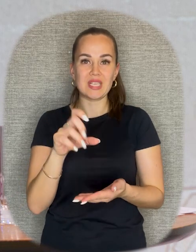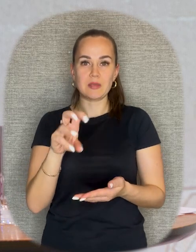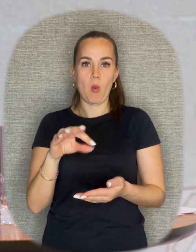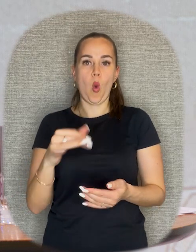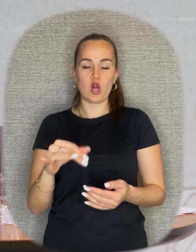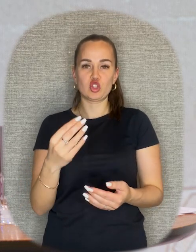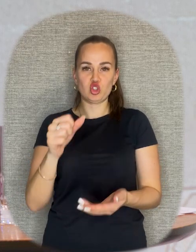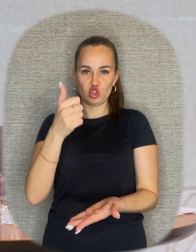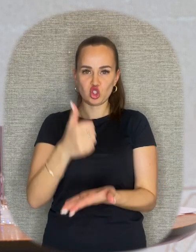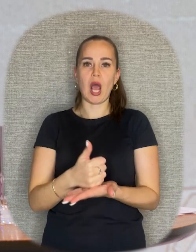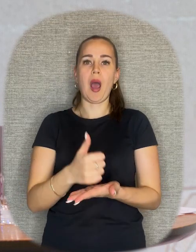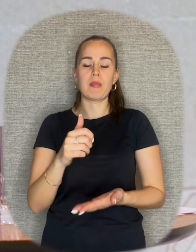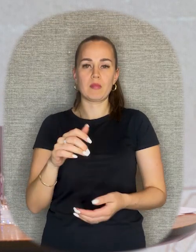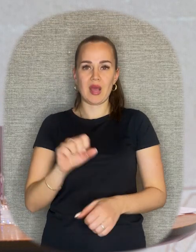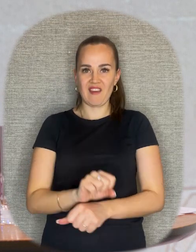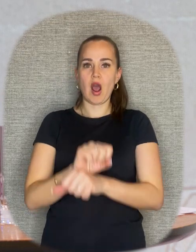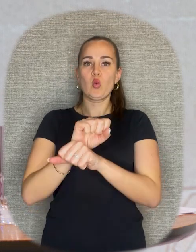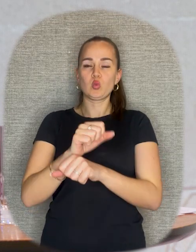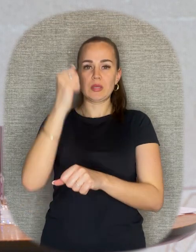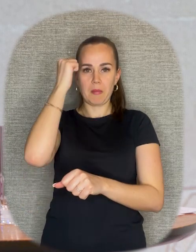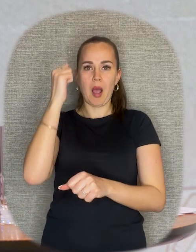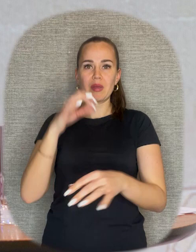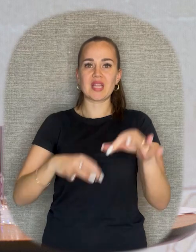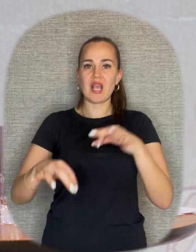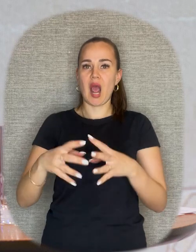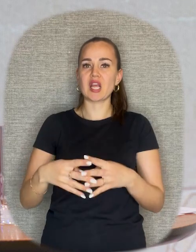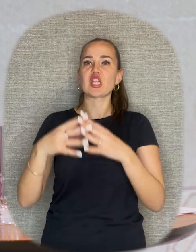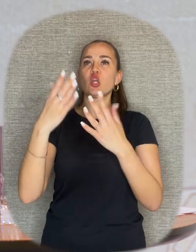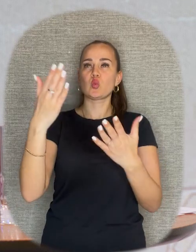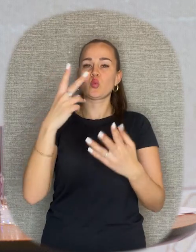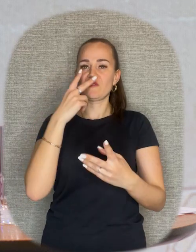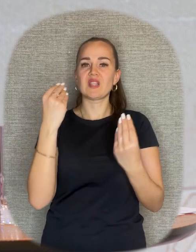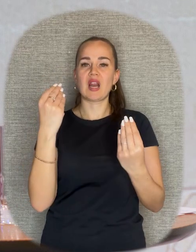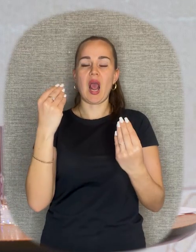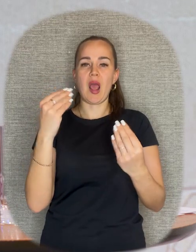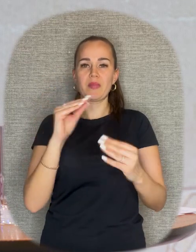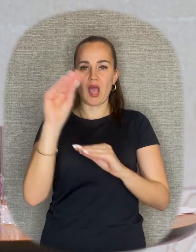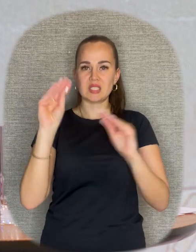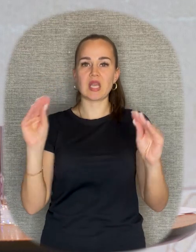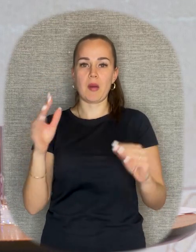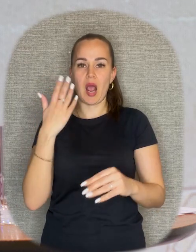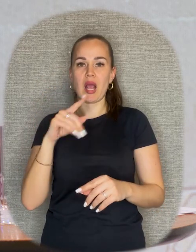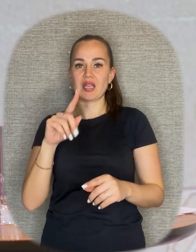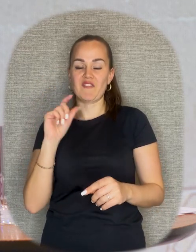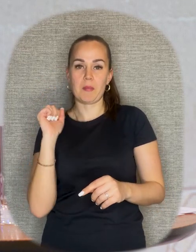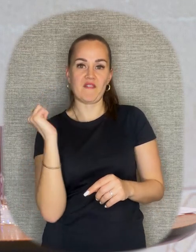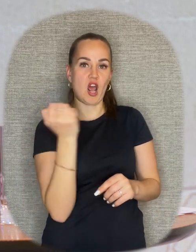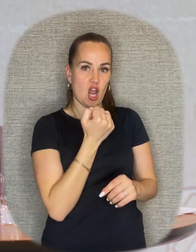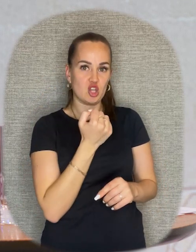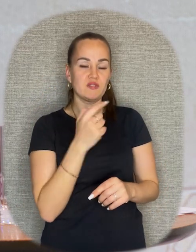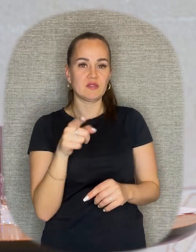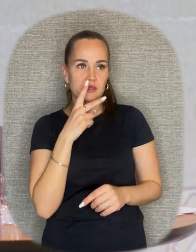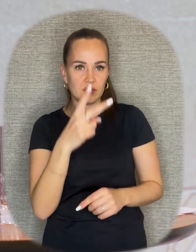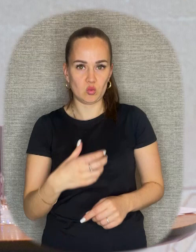мероприятия А кроме того архитекторы писали что когда вы подходите к смольному штабу Революции памятнику архитектуры и